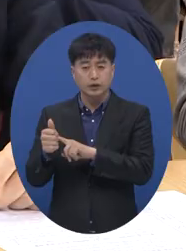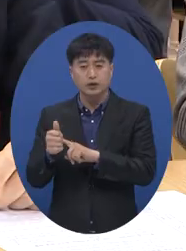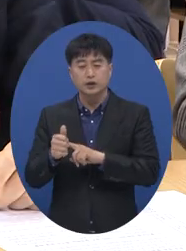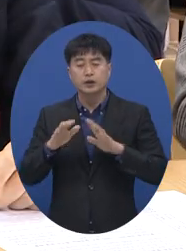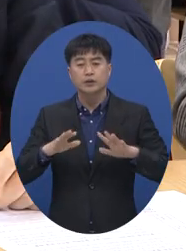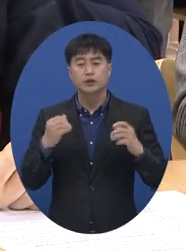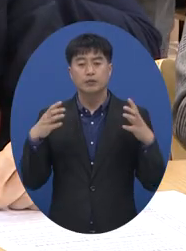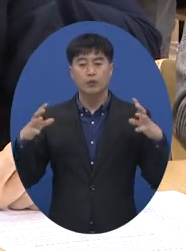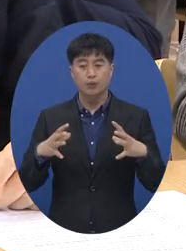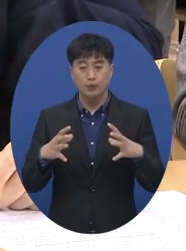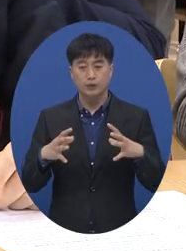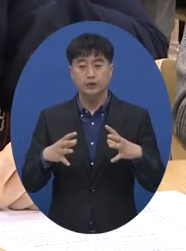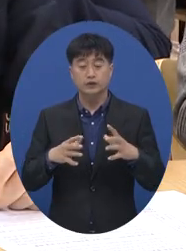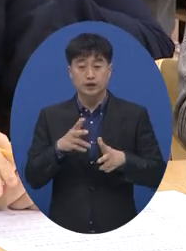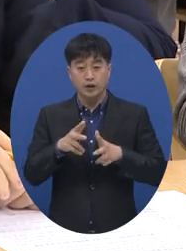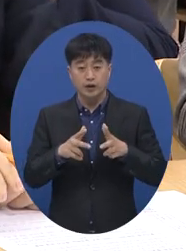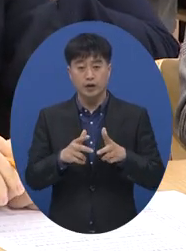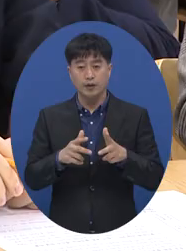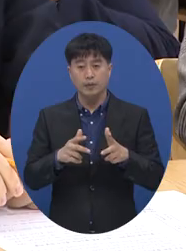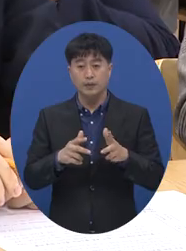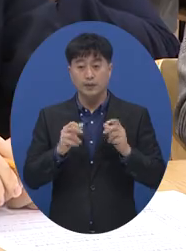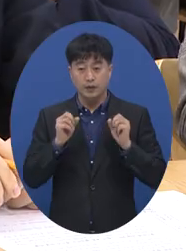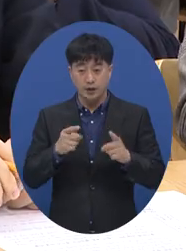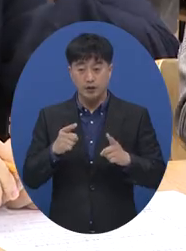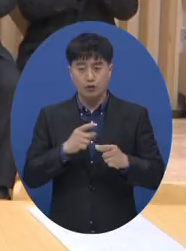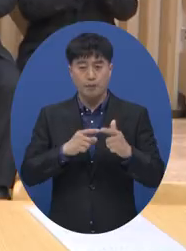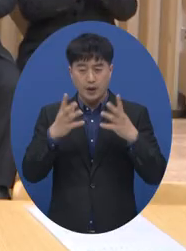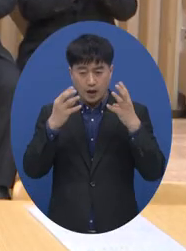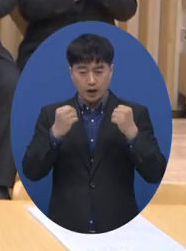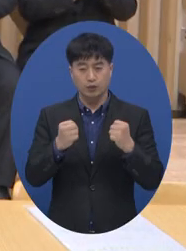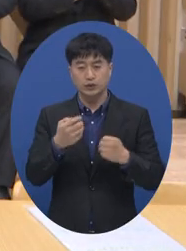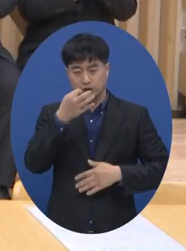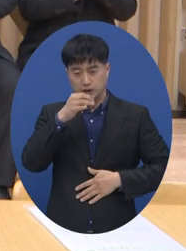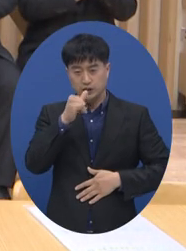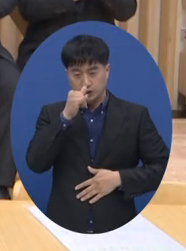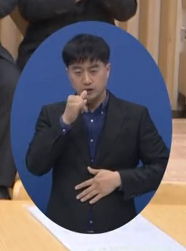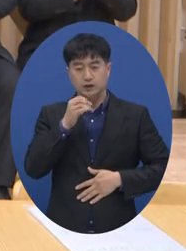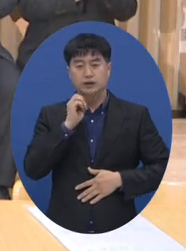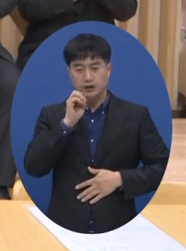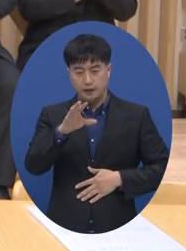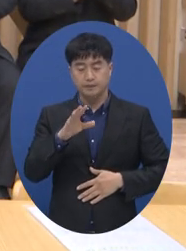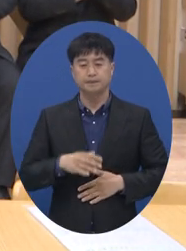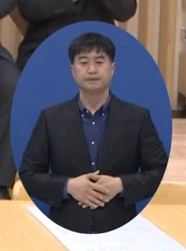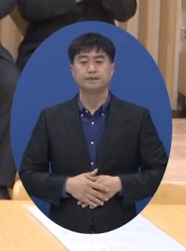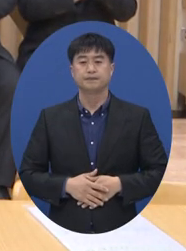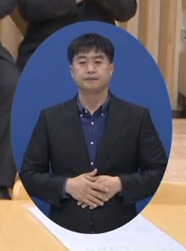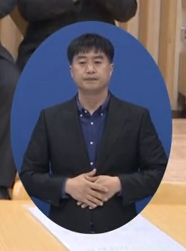이번 협력 사업 확대를 계기로 더 많은 곳에서 성과 낼수 있길 기대한다며 화답했습니다.